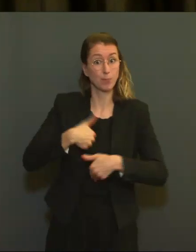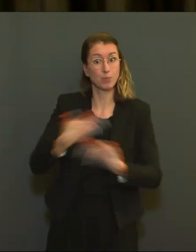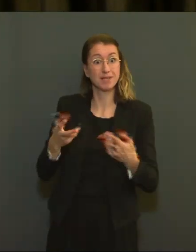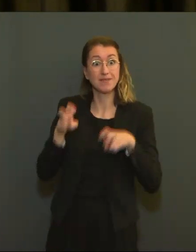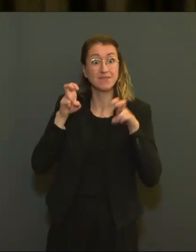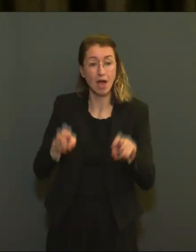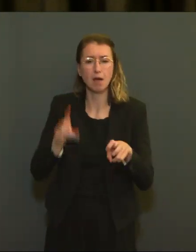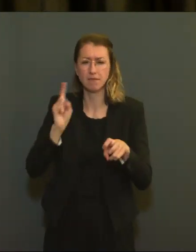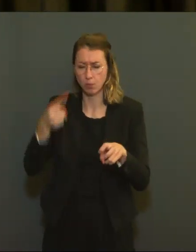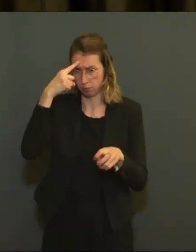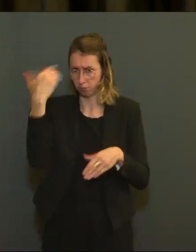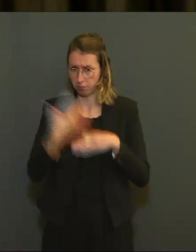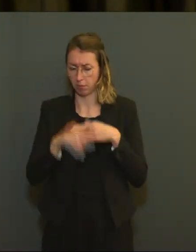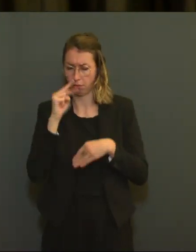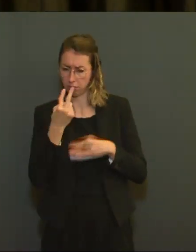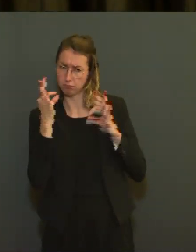week-end.